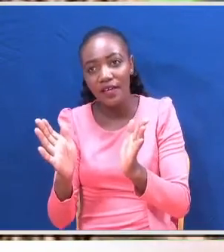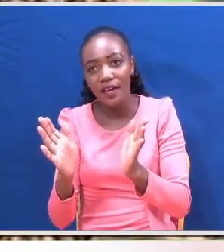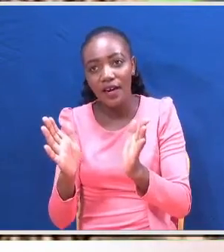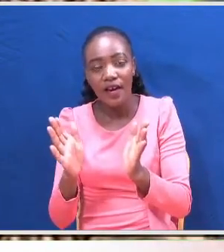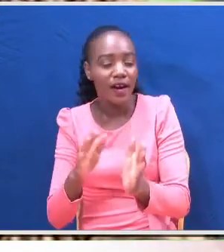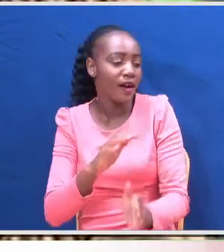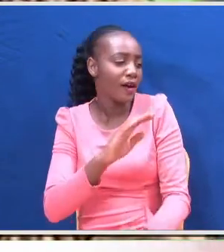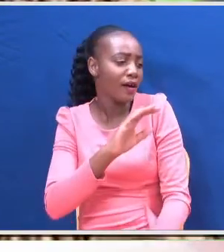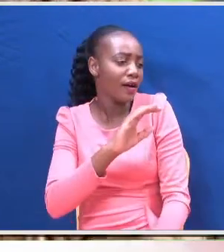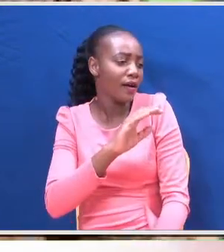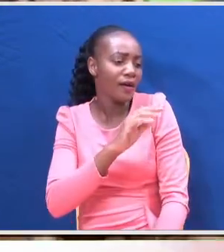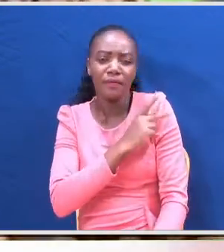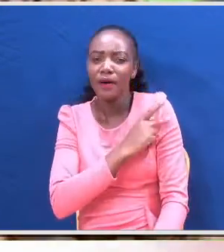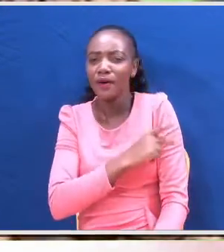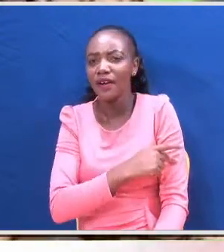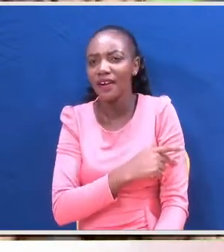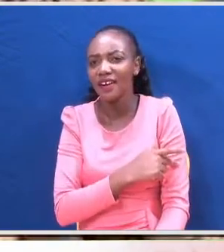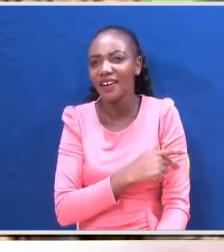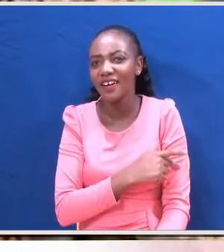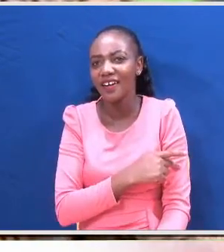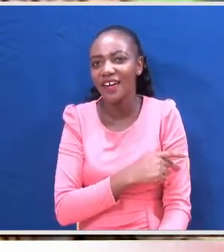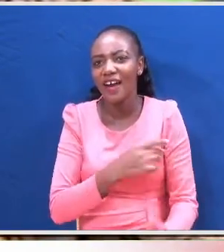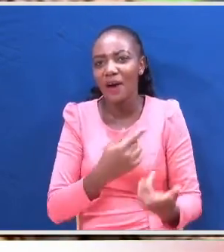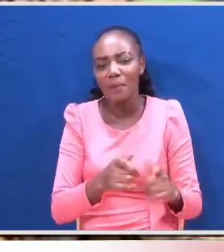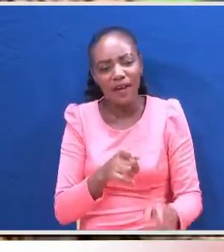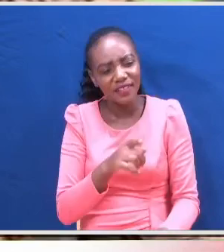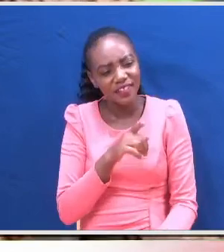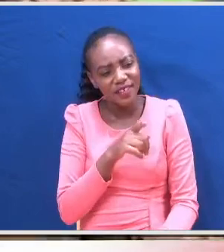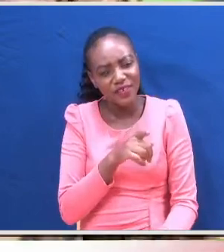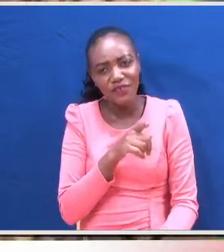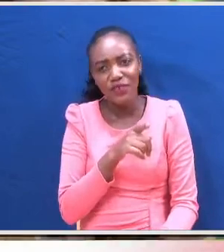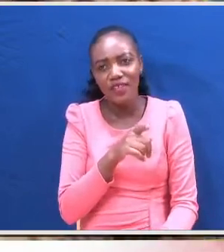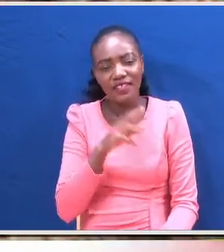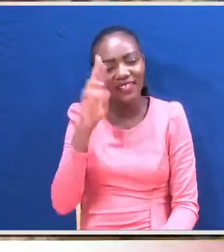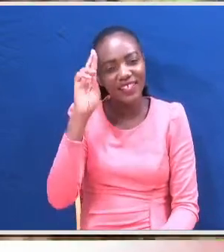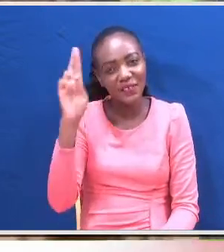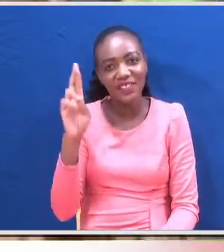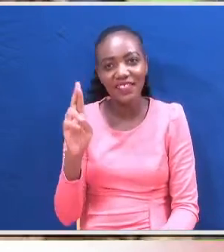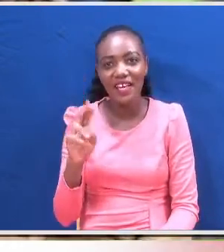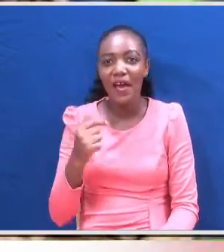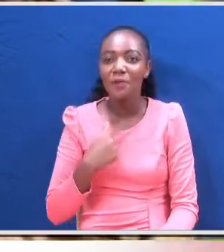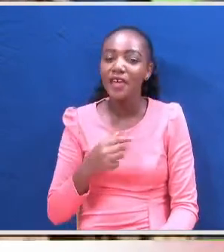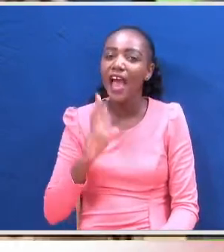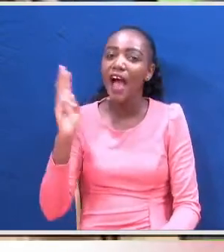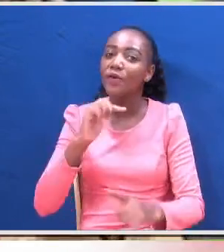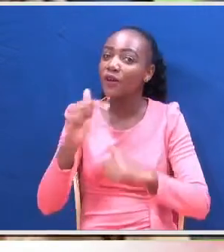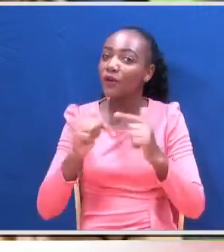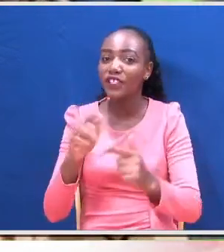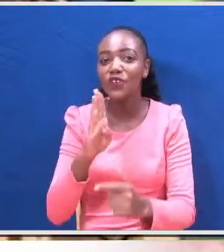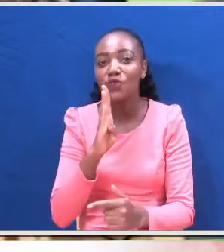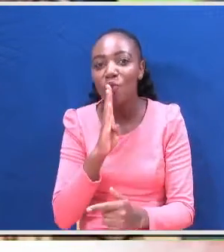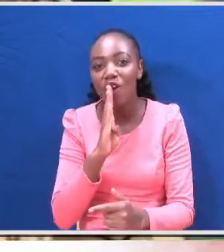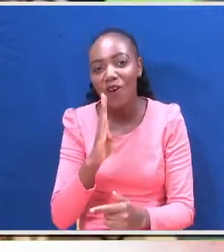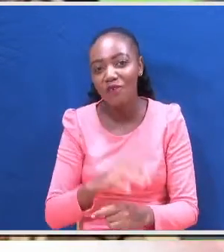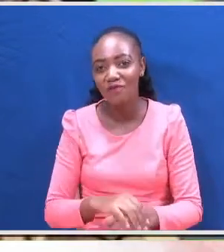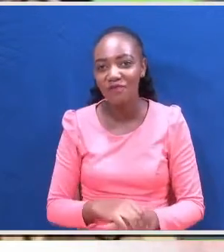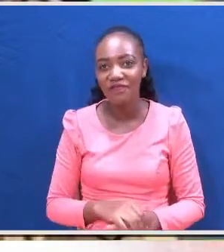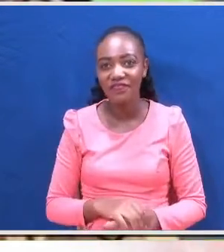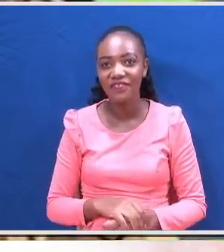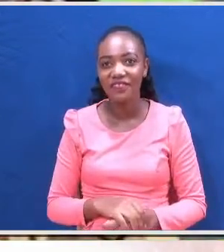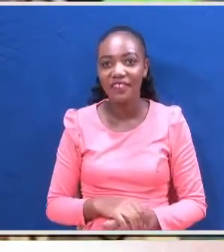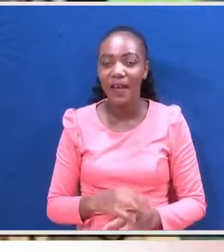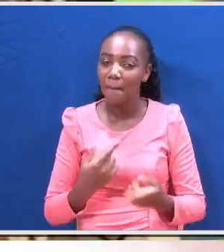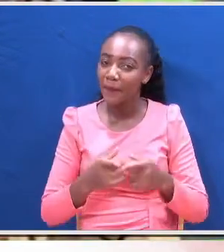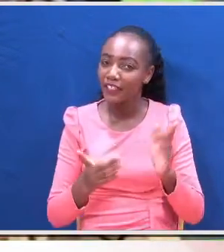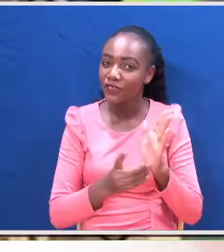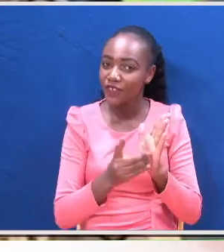My friend, for those kind of reasons, I will borrow. Not to consume, to